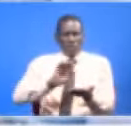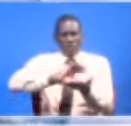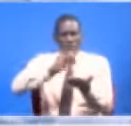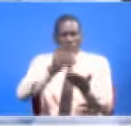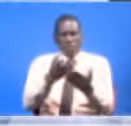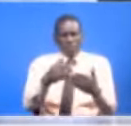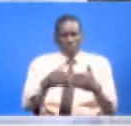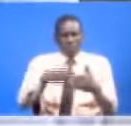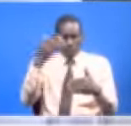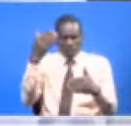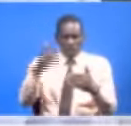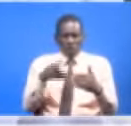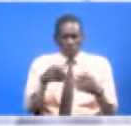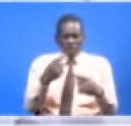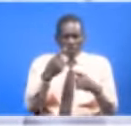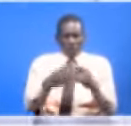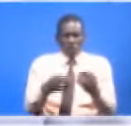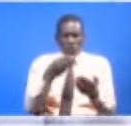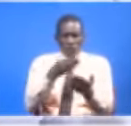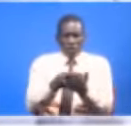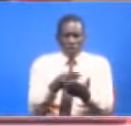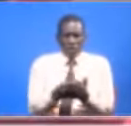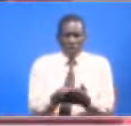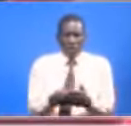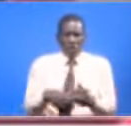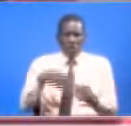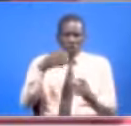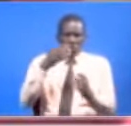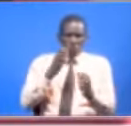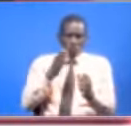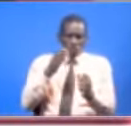mwaka huu wa kifedha kukamilika. Vile vile wanaharakati katika kaunti hiyo